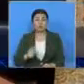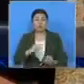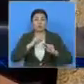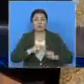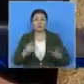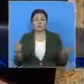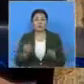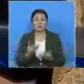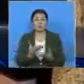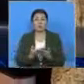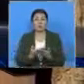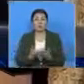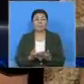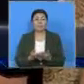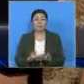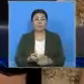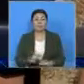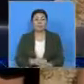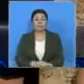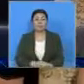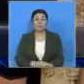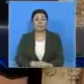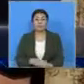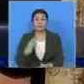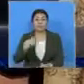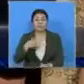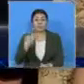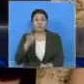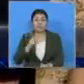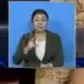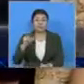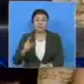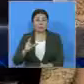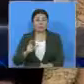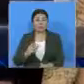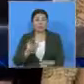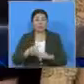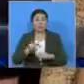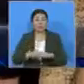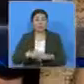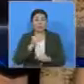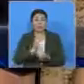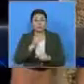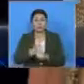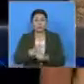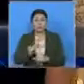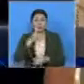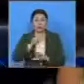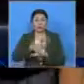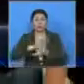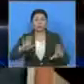енді сізге да ақшаны есептеп отырсыз, басқасын қарап отырсыз. 25 адамға мынандай мектеп деген сонда сонда болмайды. Кеше көбірек қой. Олай болмайды.